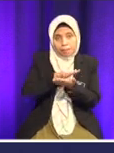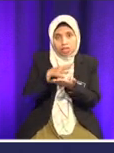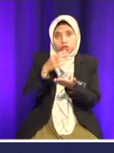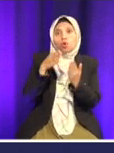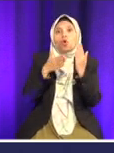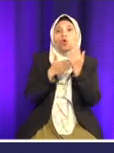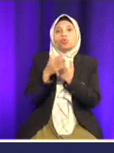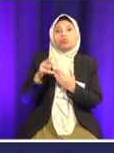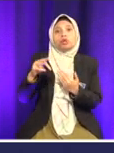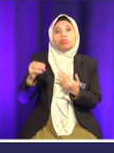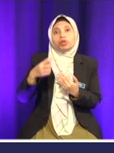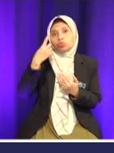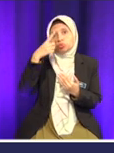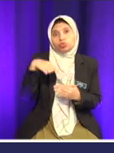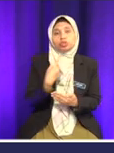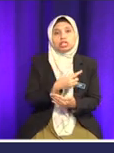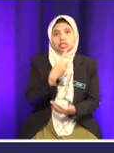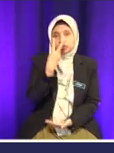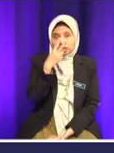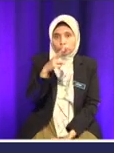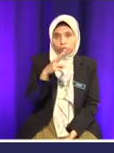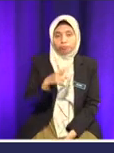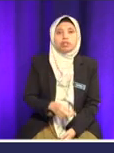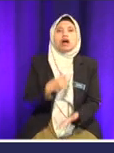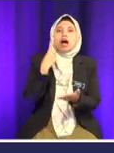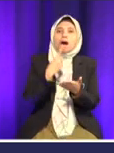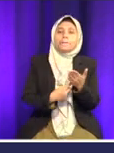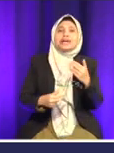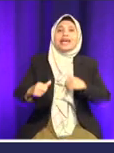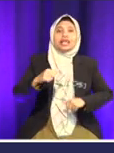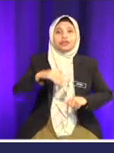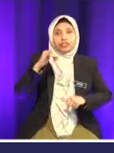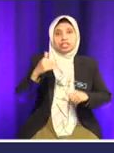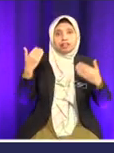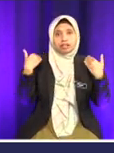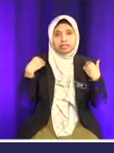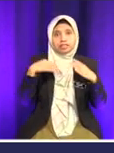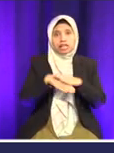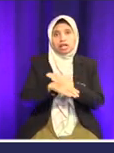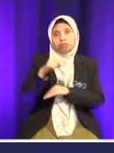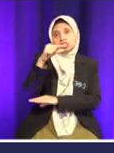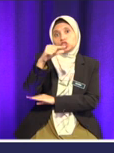untuk kita lihat apakah Activity yang ada pada